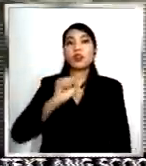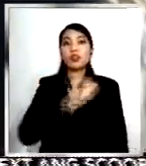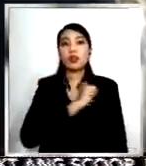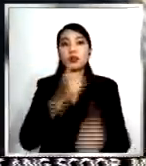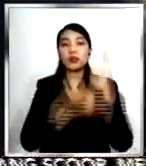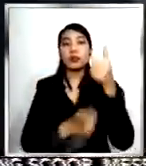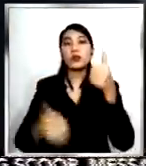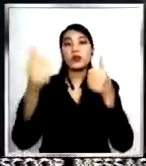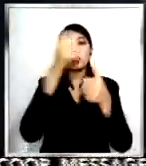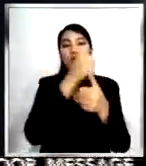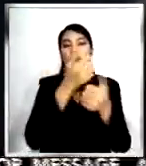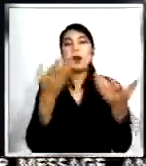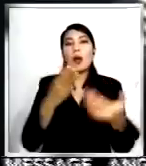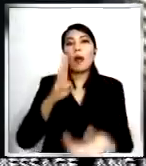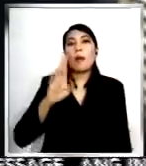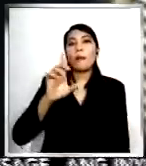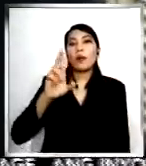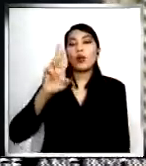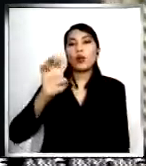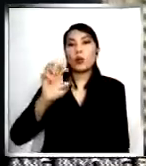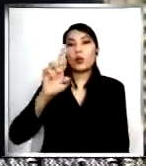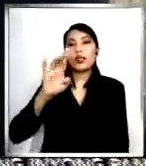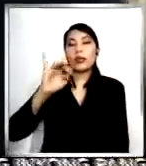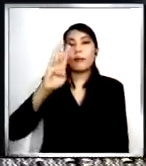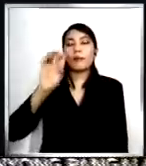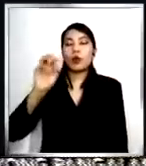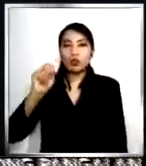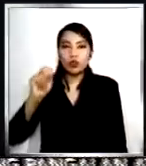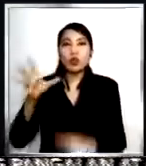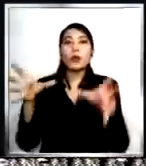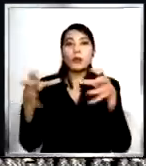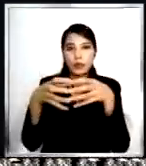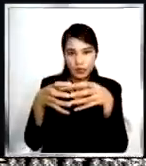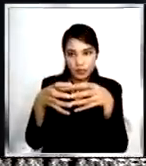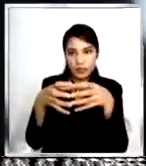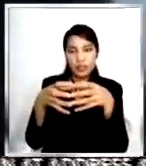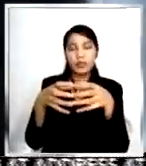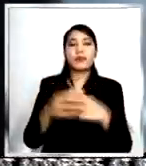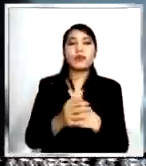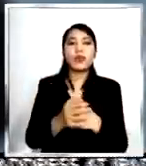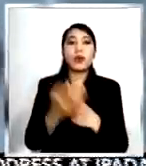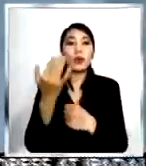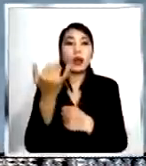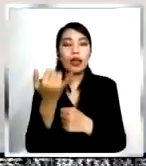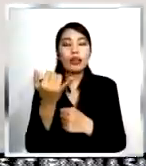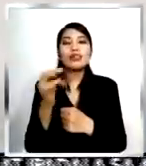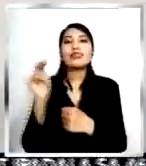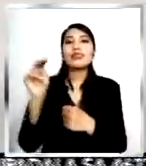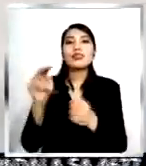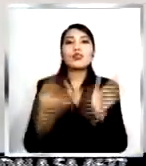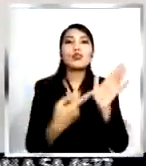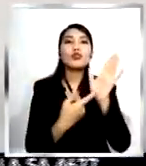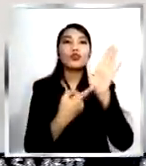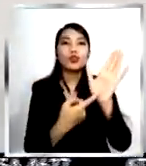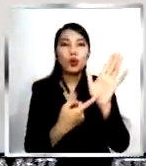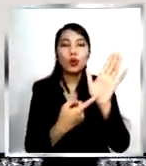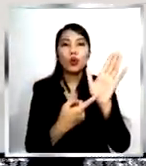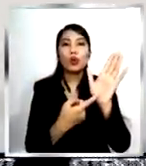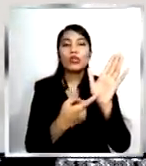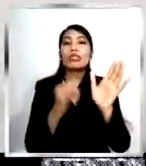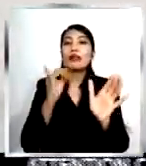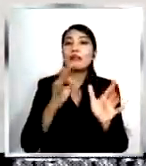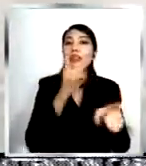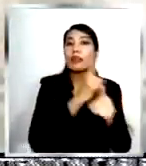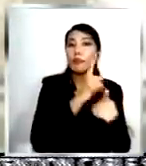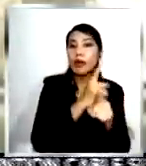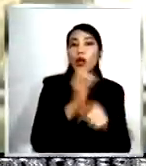ang GCTA ni Pemberton. Kailangan daw kasing maipakita sa mga nagrereklamo kung tama nga ba o hindi ang computation